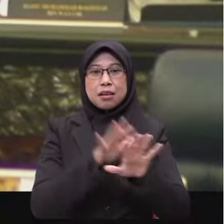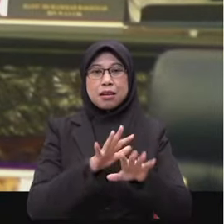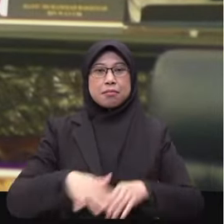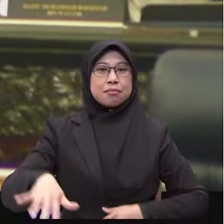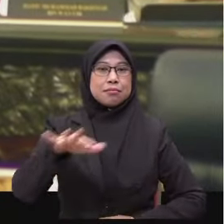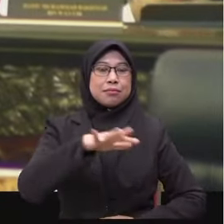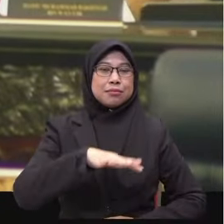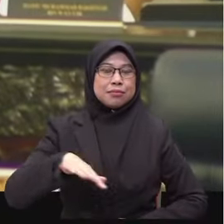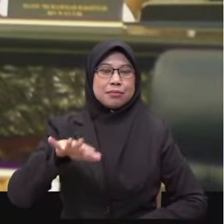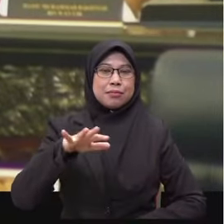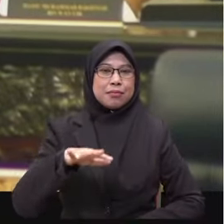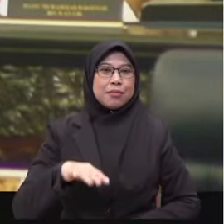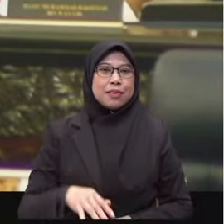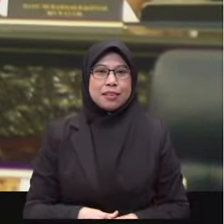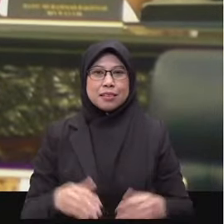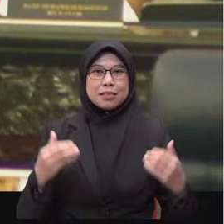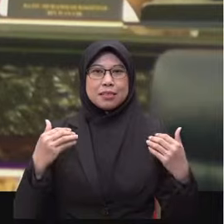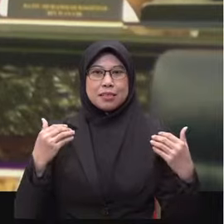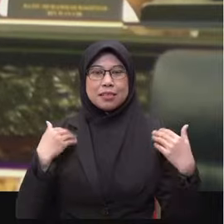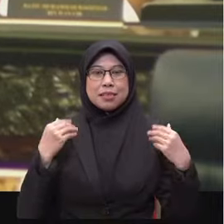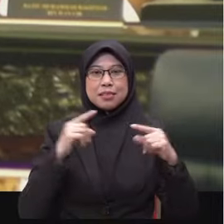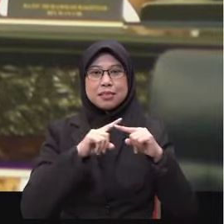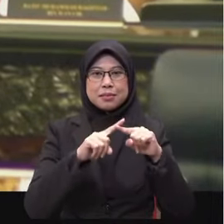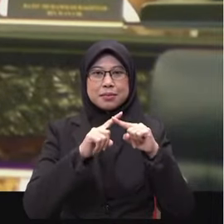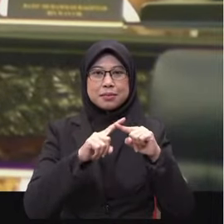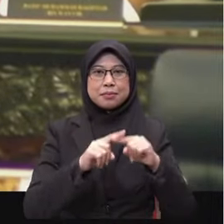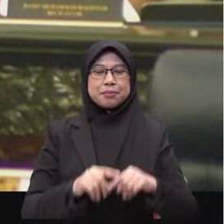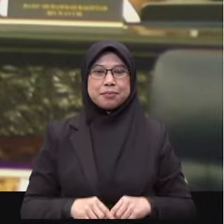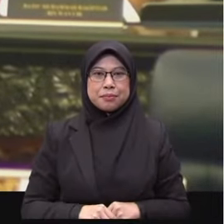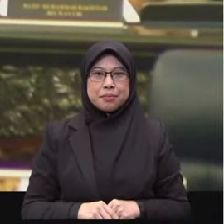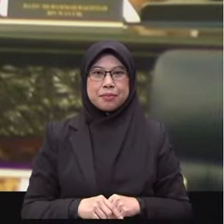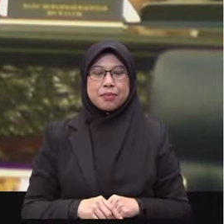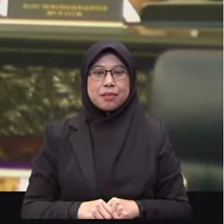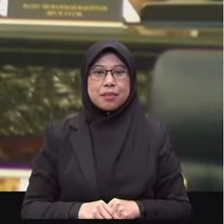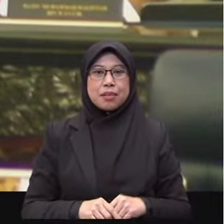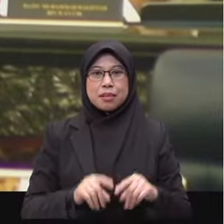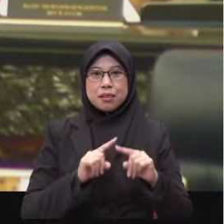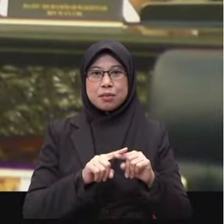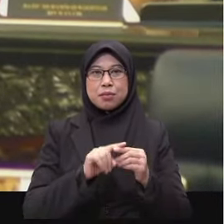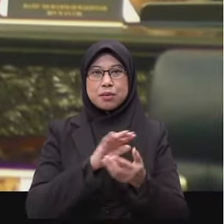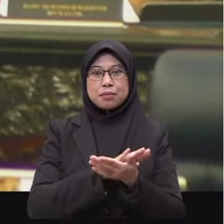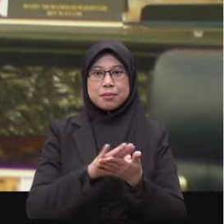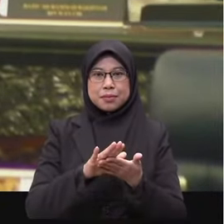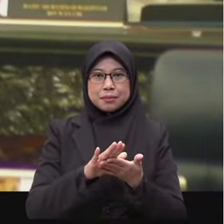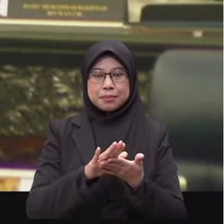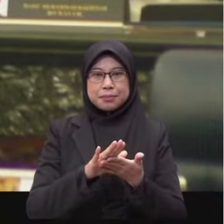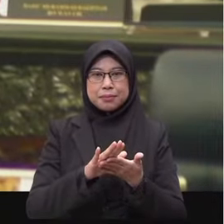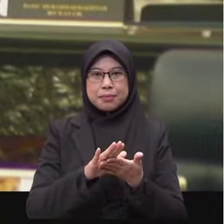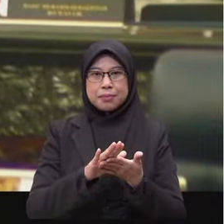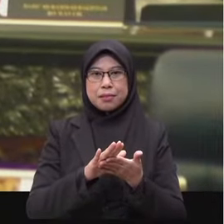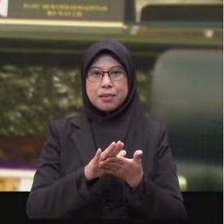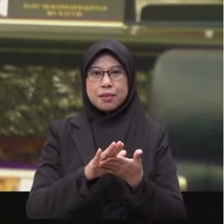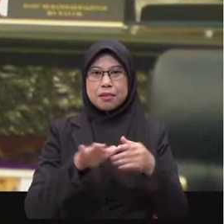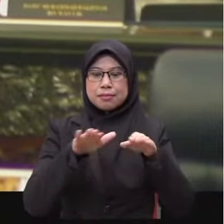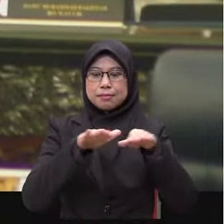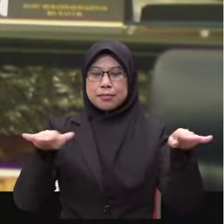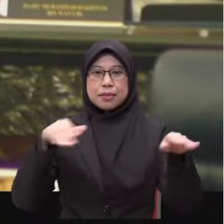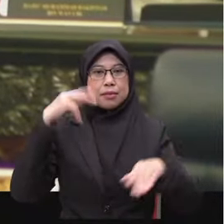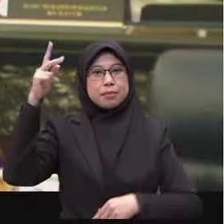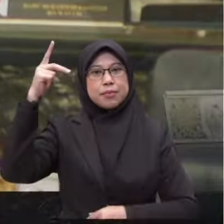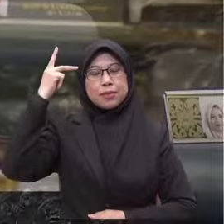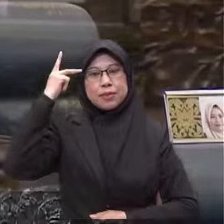majoriti yang ada di dalam dewan ini di dalam dewan yang mulia ini kestabilan politik